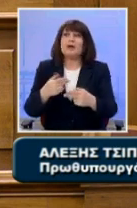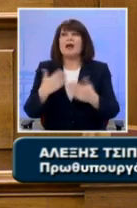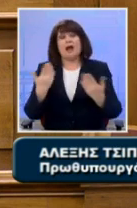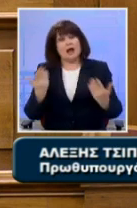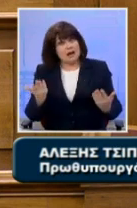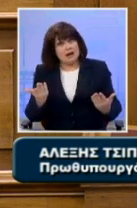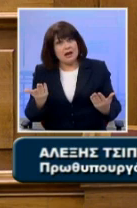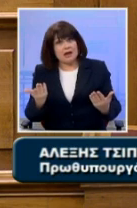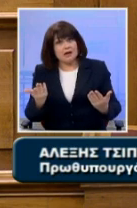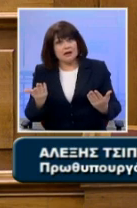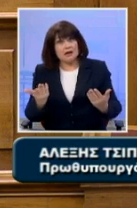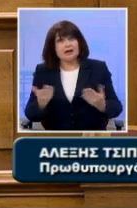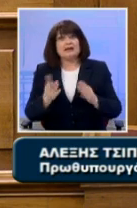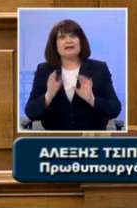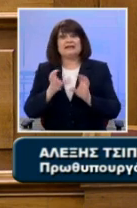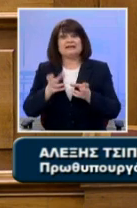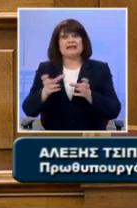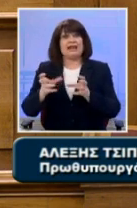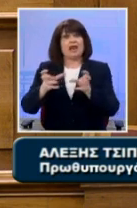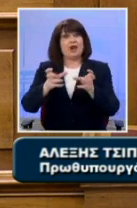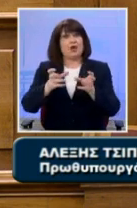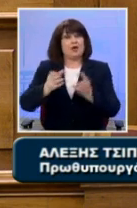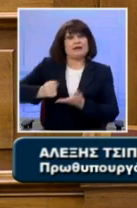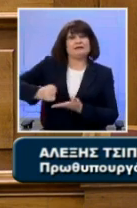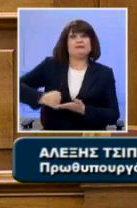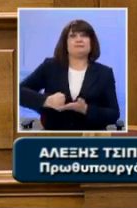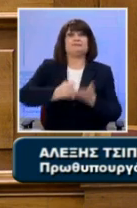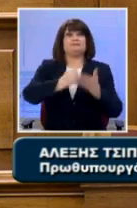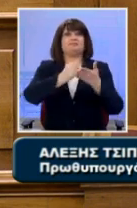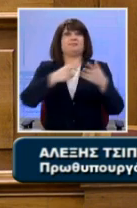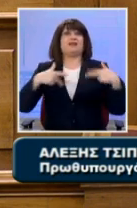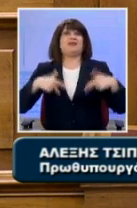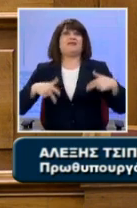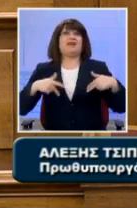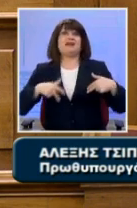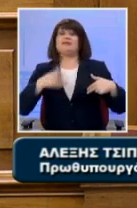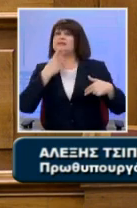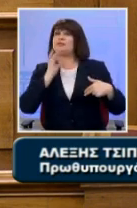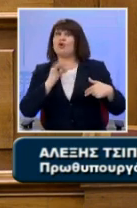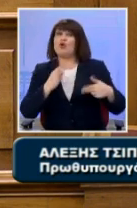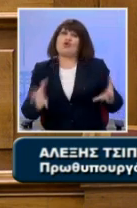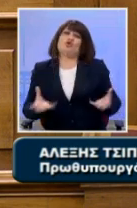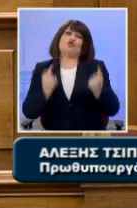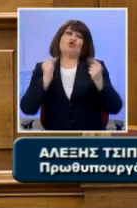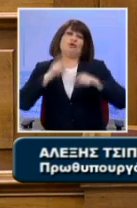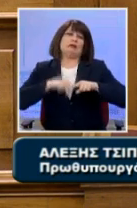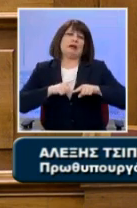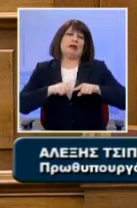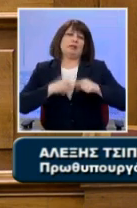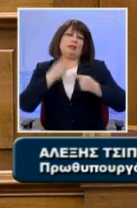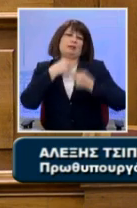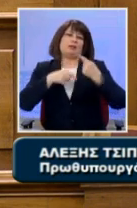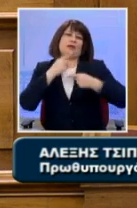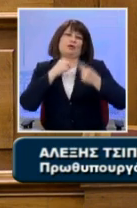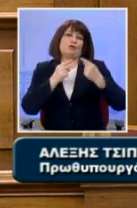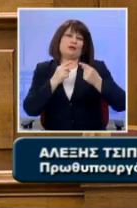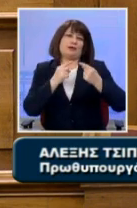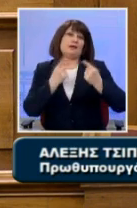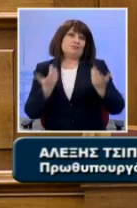έχεις μέσα ενημέρωσης που να στηρίζουν ότι αυτό γίνεται για τη σωτηρία της χώρας και της πατρίδας,